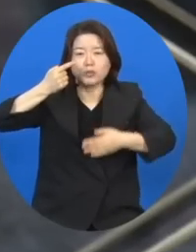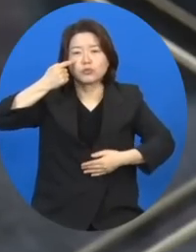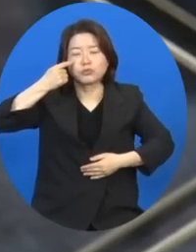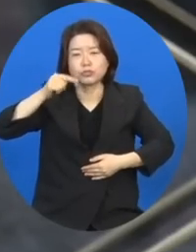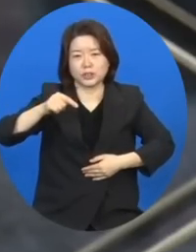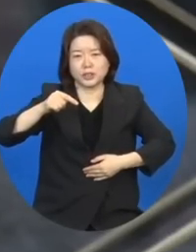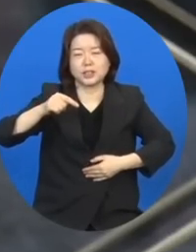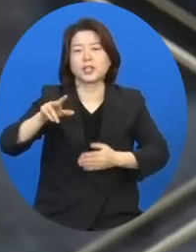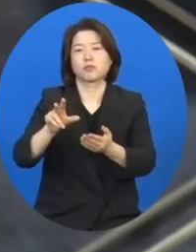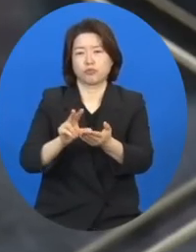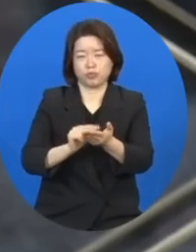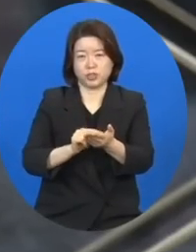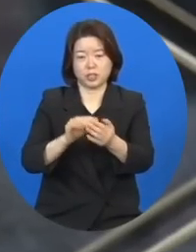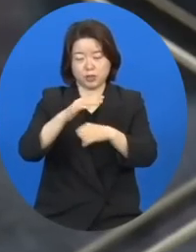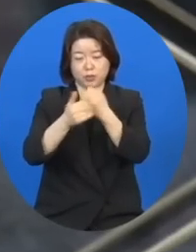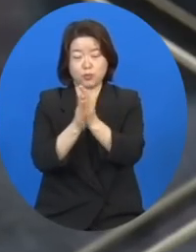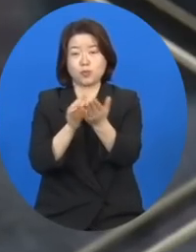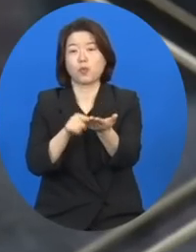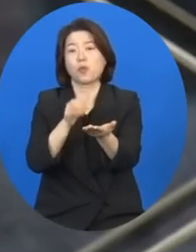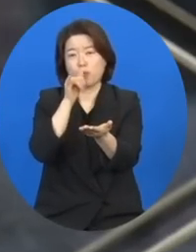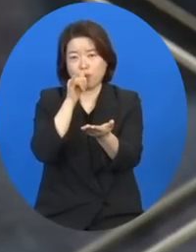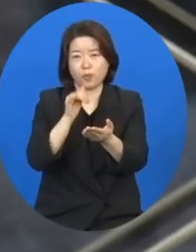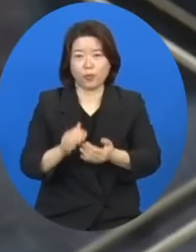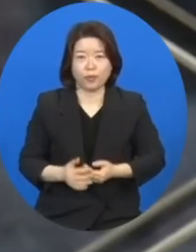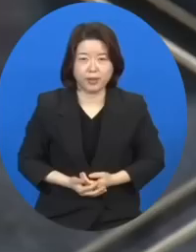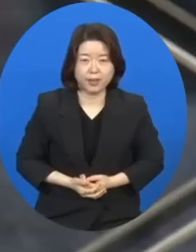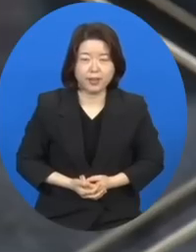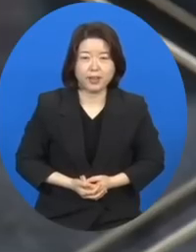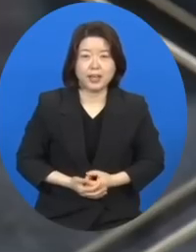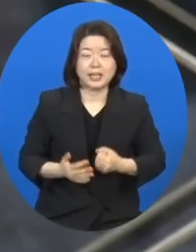그것을 말하고 있는 것입니다. 그래서 하나님은요,